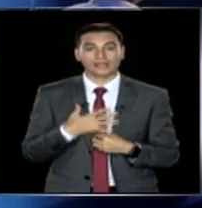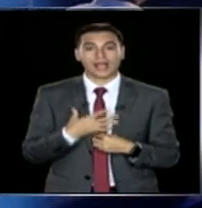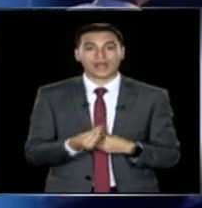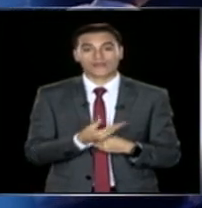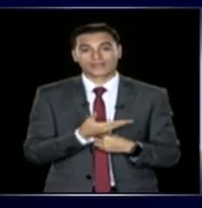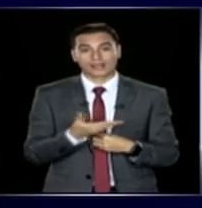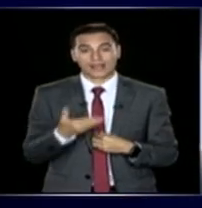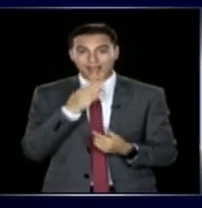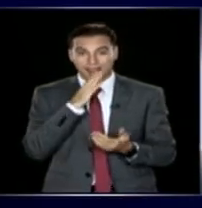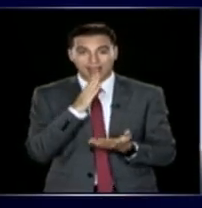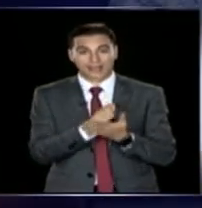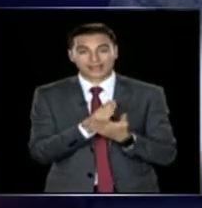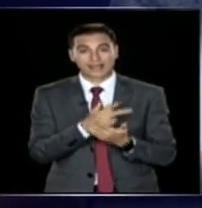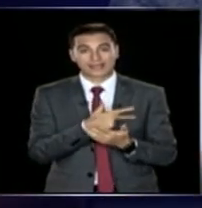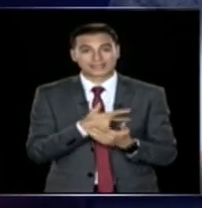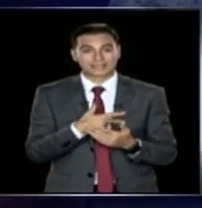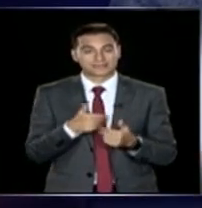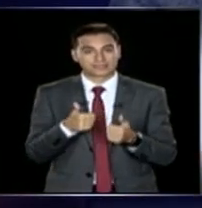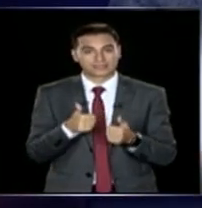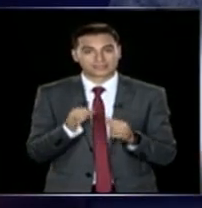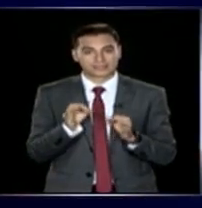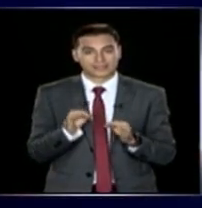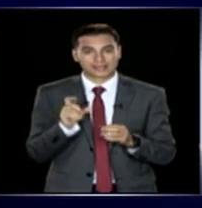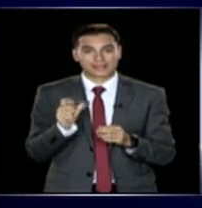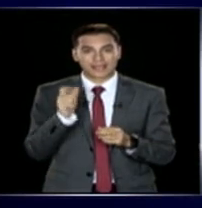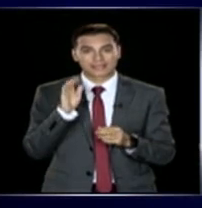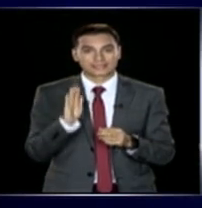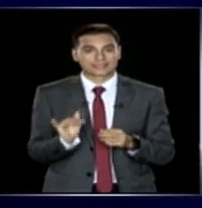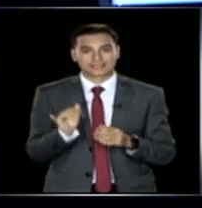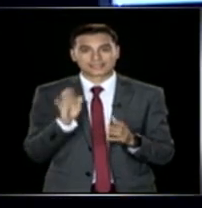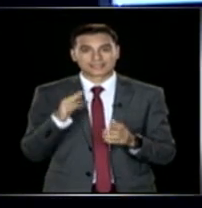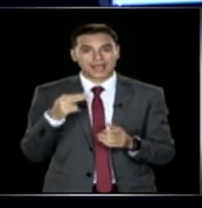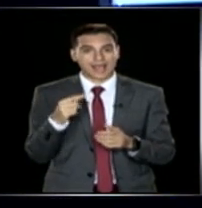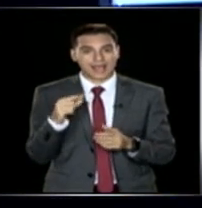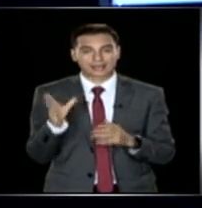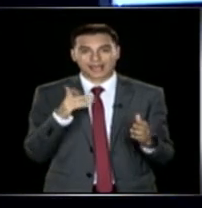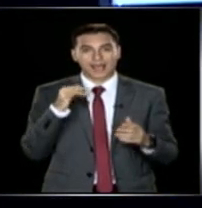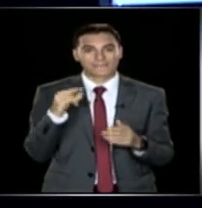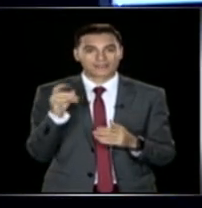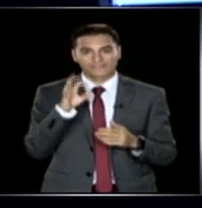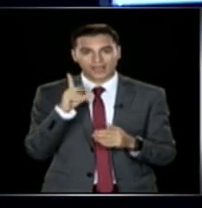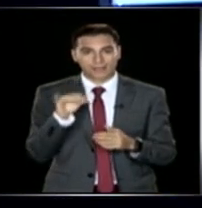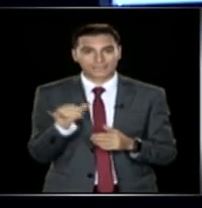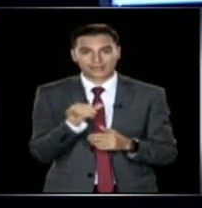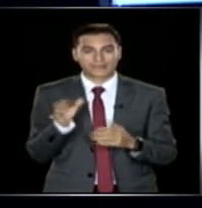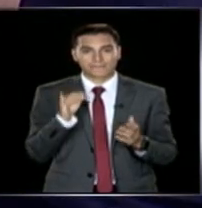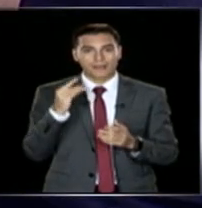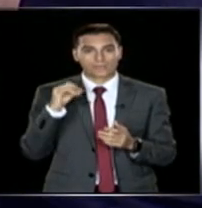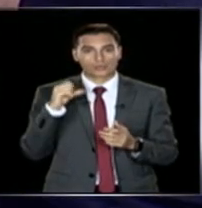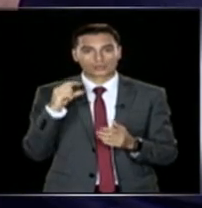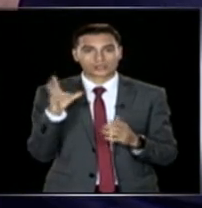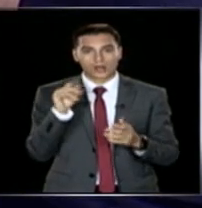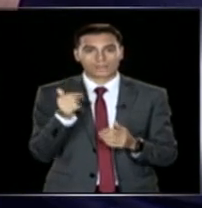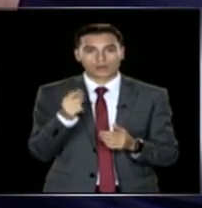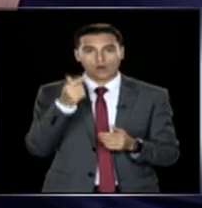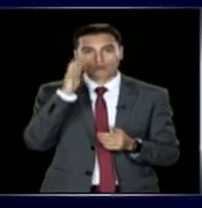الأوفياء الحقيقة اسم جميل جدا. نانسي سعد، أحمد فهمي، محمود الإبراشي، إبراهيم منصور،